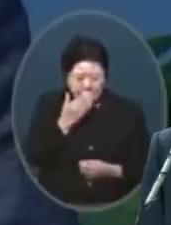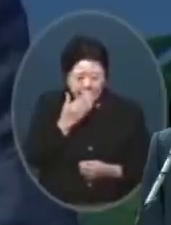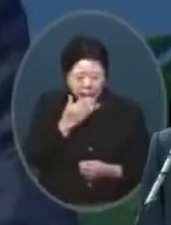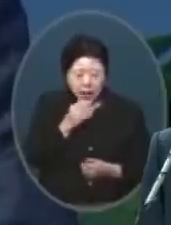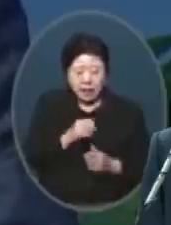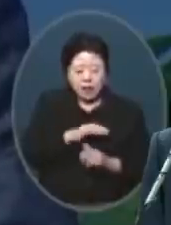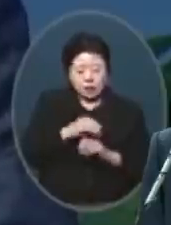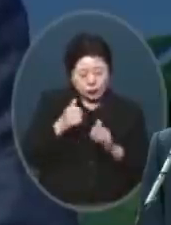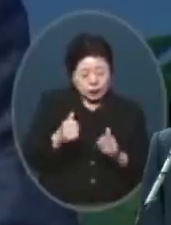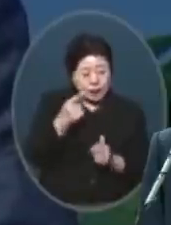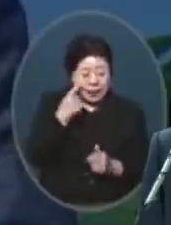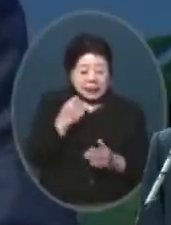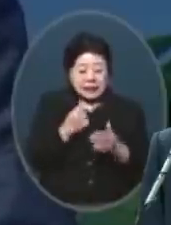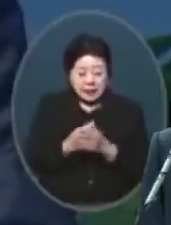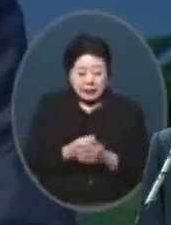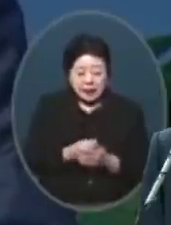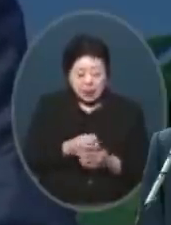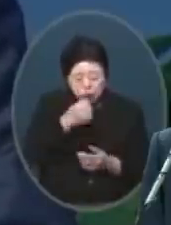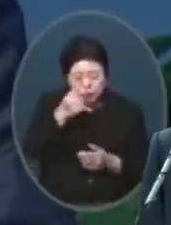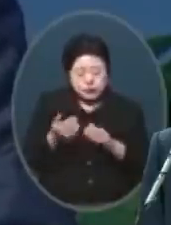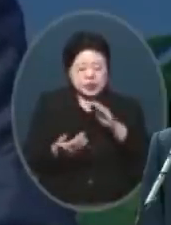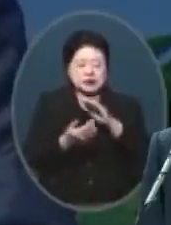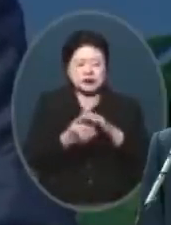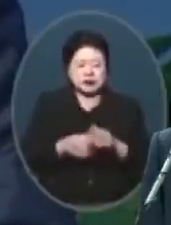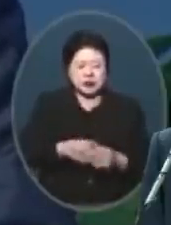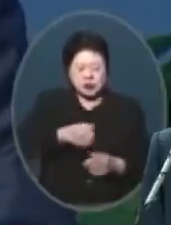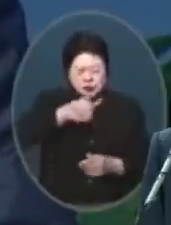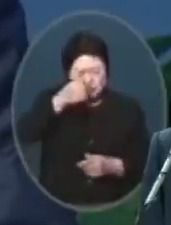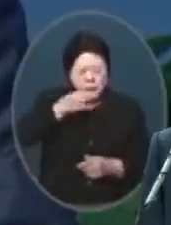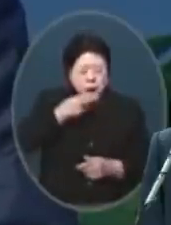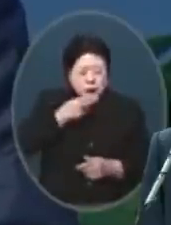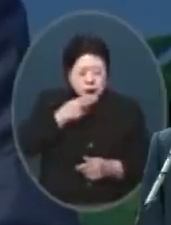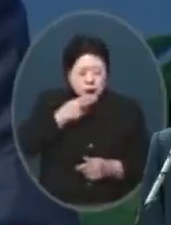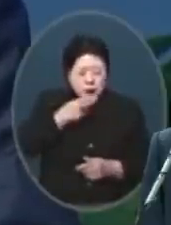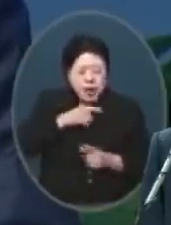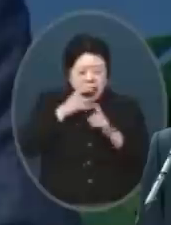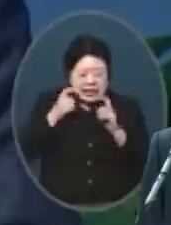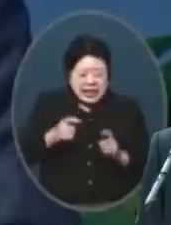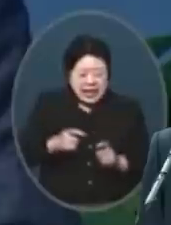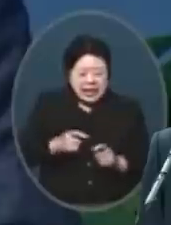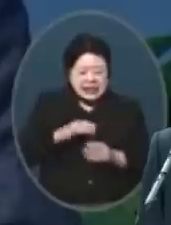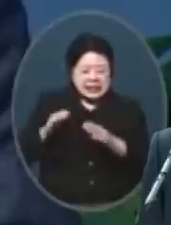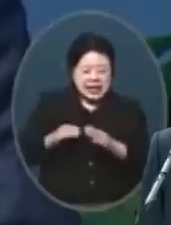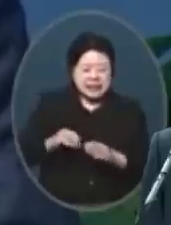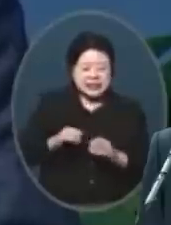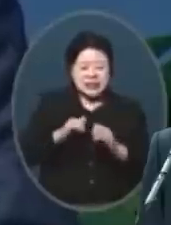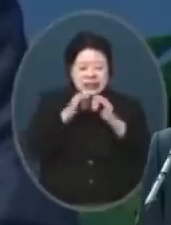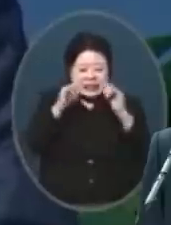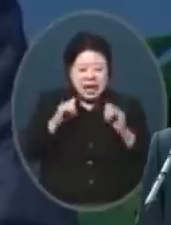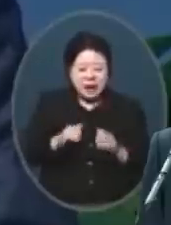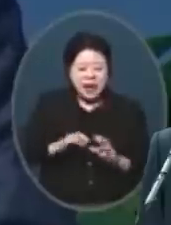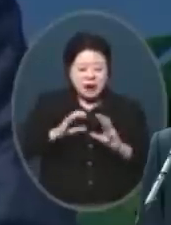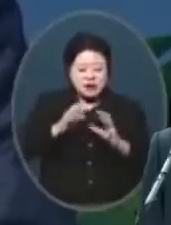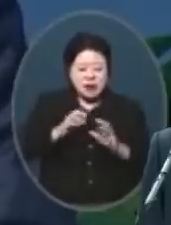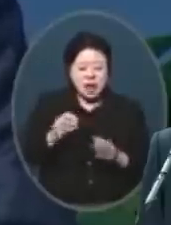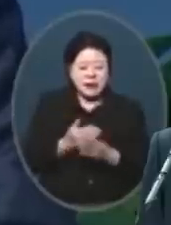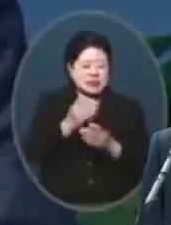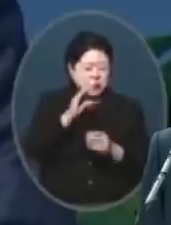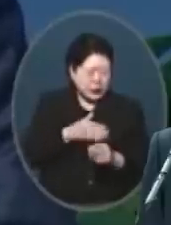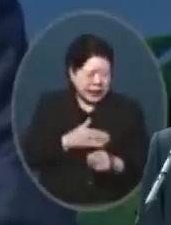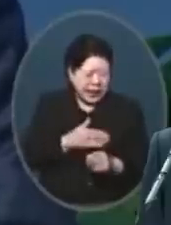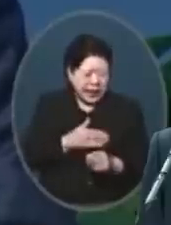때문인 것입니다. 꿈이 없으면 개인도 가정도 사회도 국가도 발전하지 못합니다. 꿈이